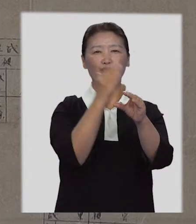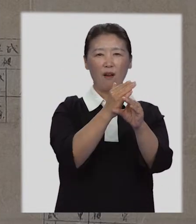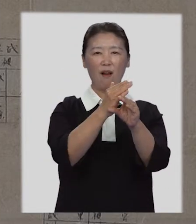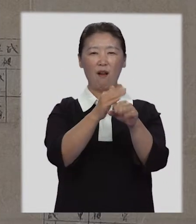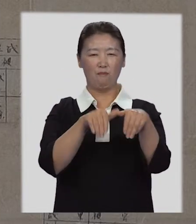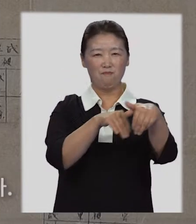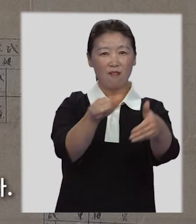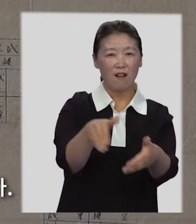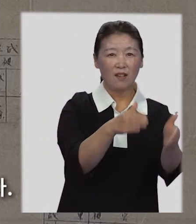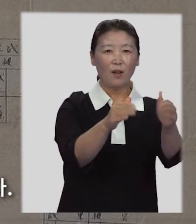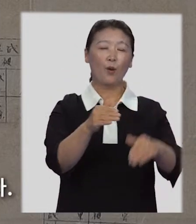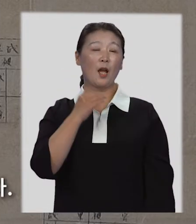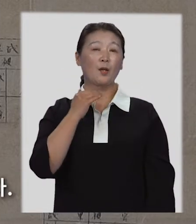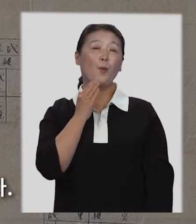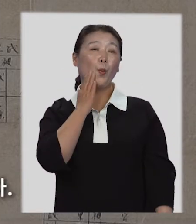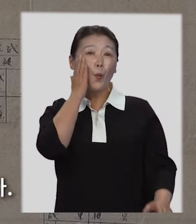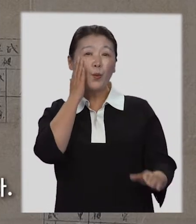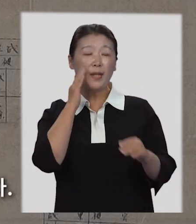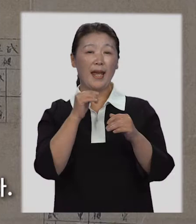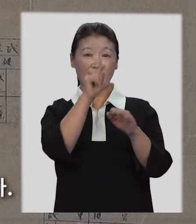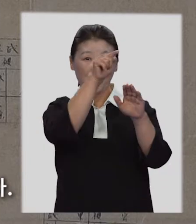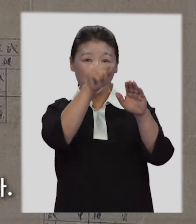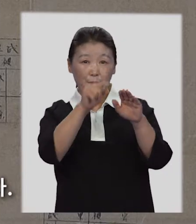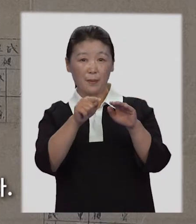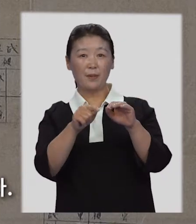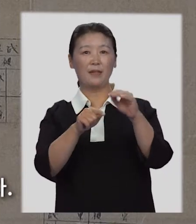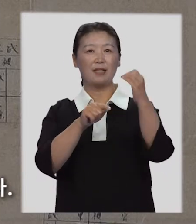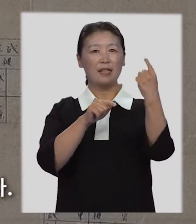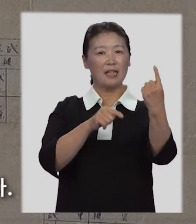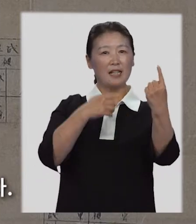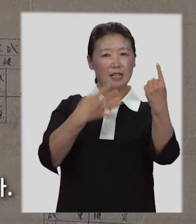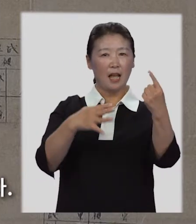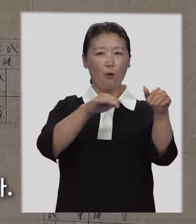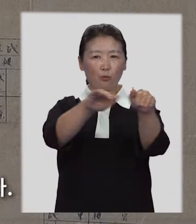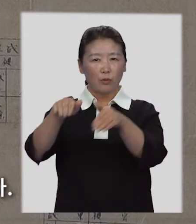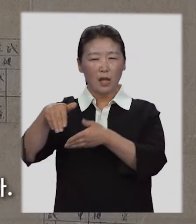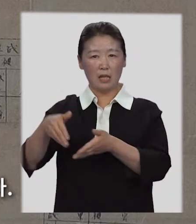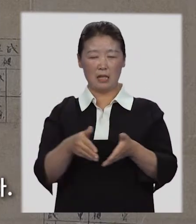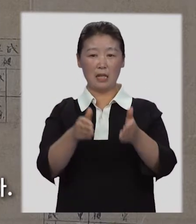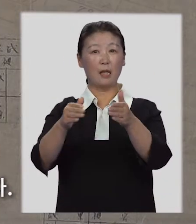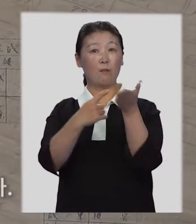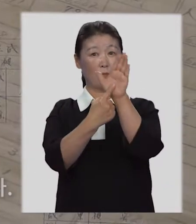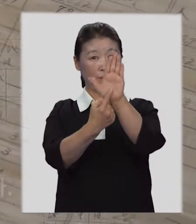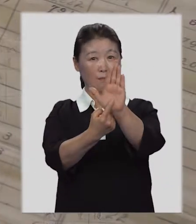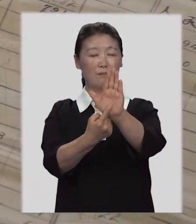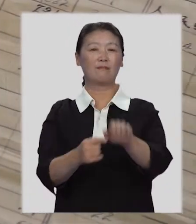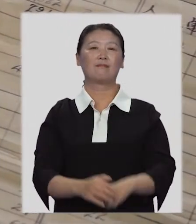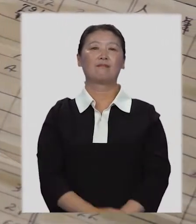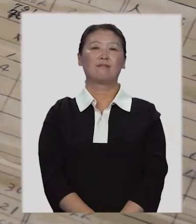진경로, 녹색 점선은 일사 후퇴 당시 퇴각로를 표시하고 있습니다.